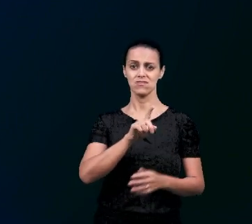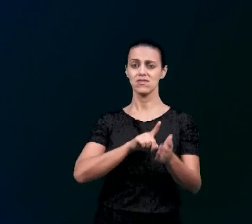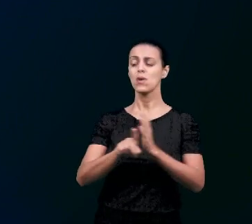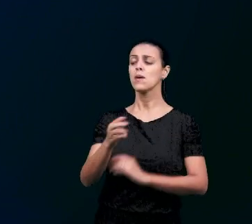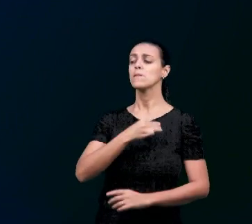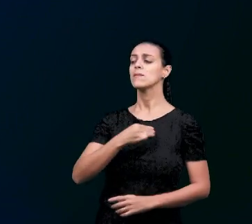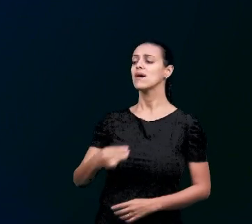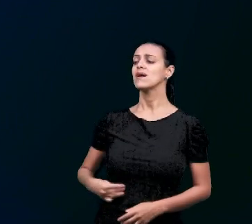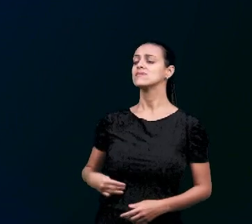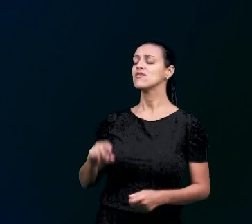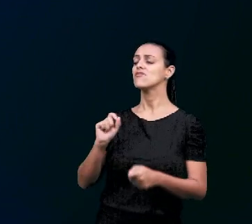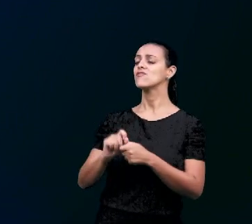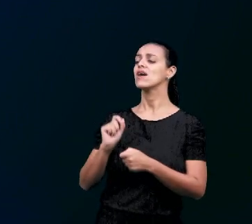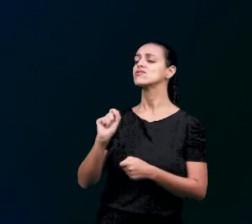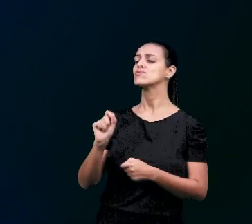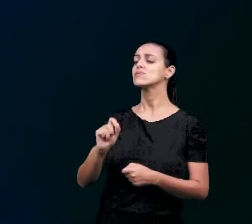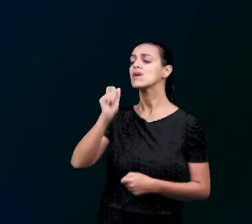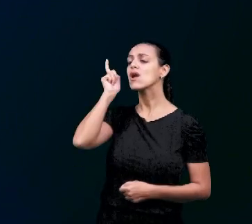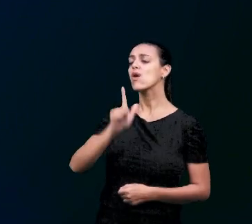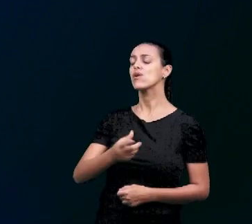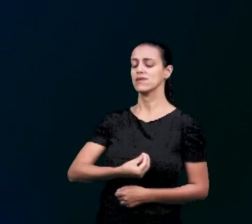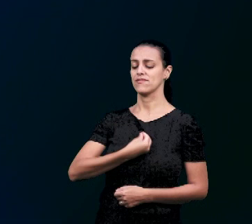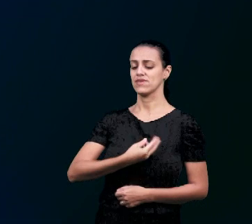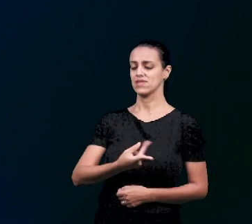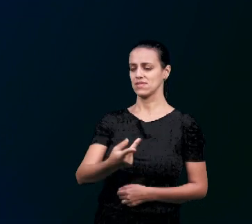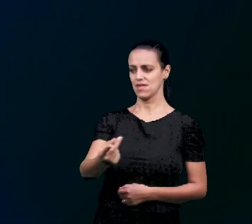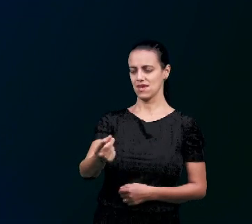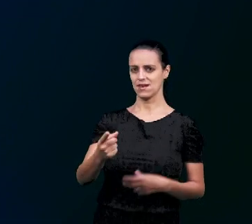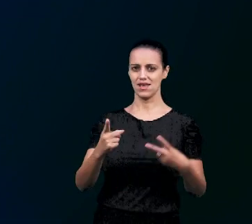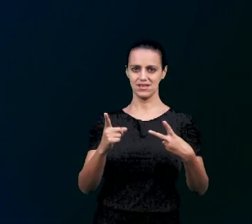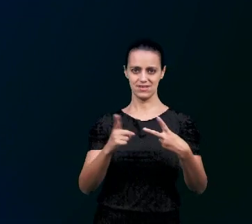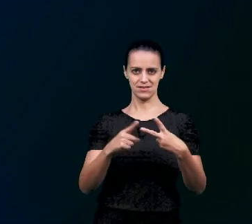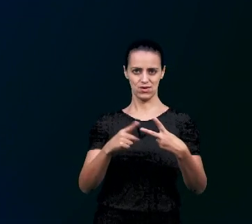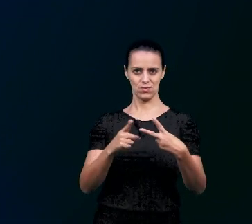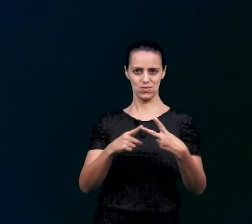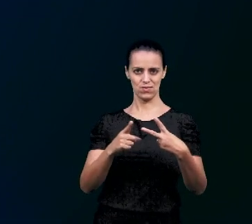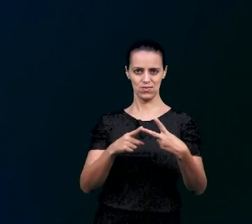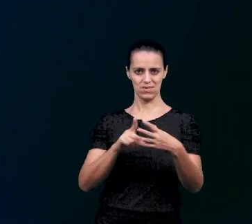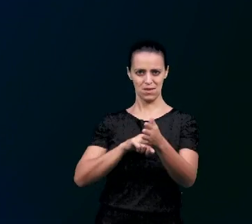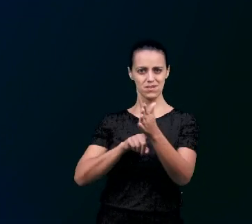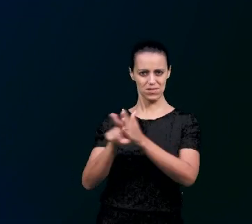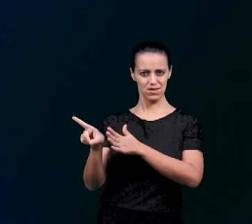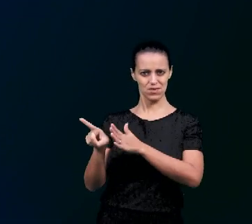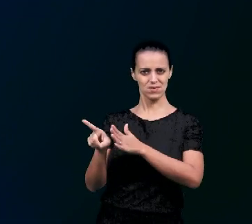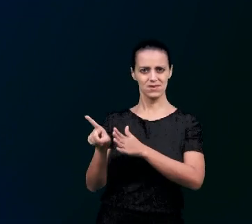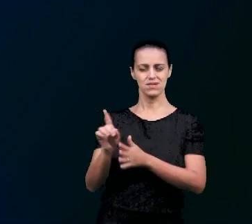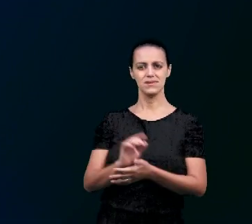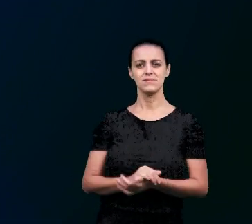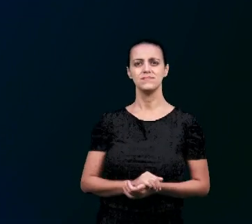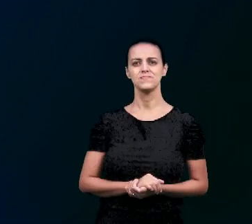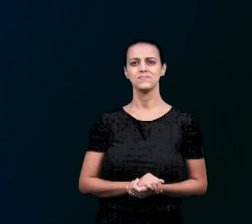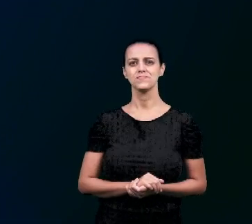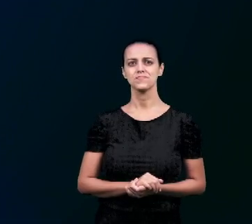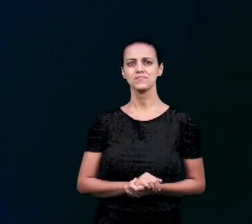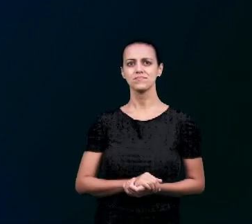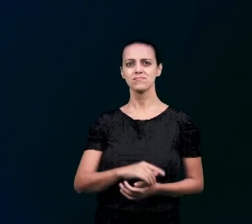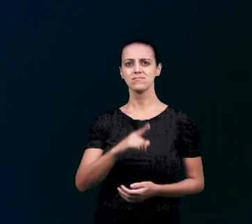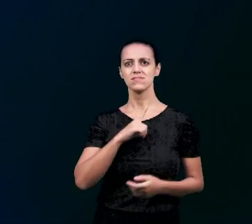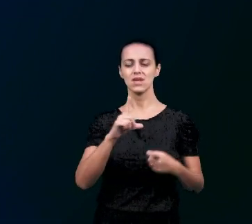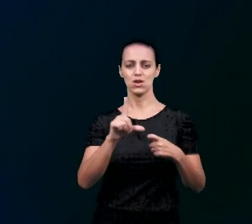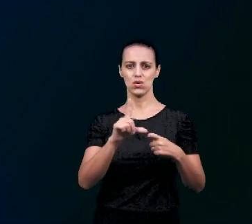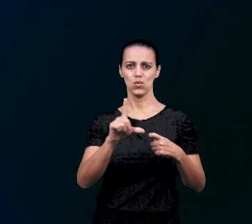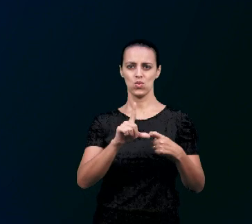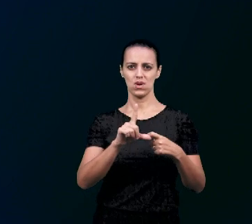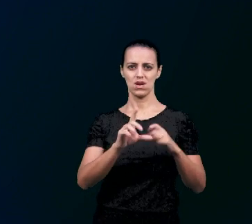Maître, que ferai-je pour hériter la vie éternelle? Et la deuxième question qu'il a posée au Seigneur Jésus se trouve